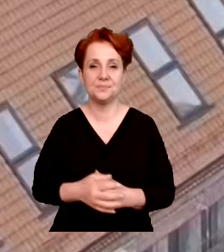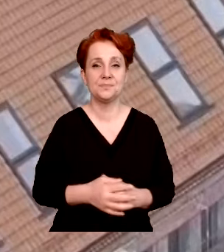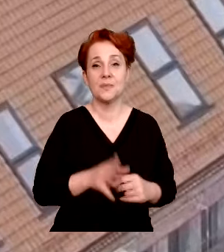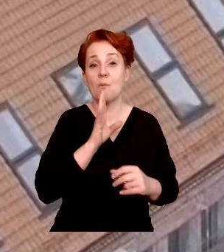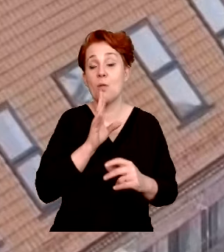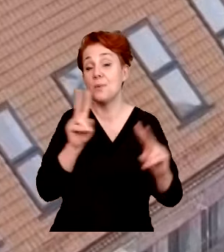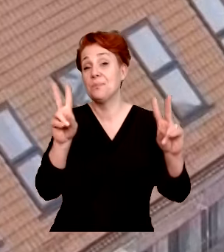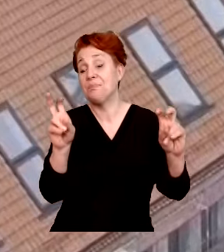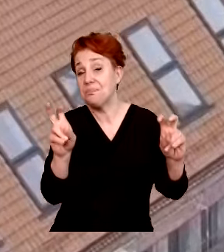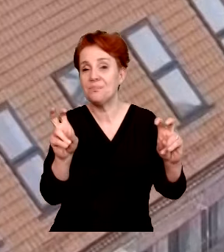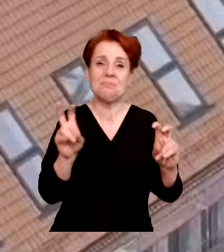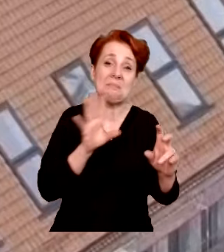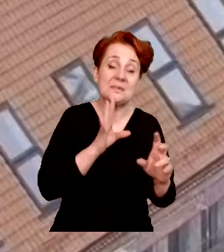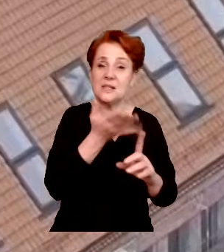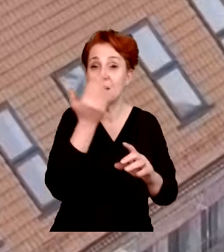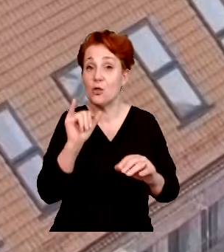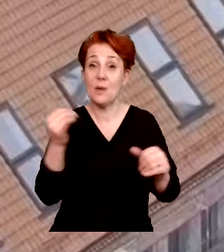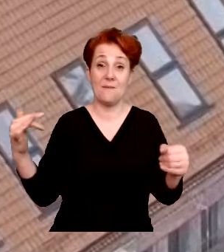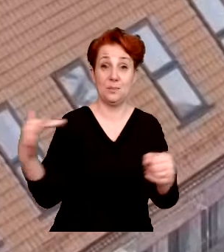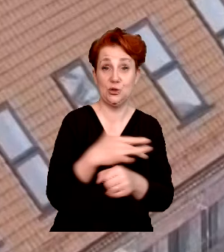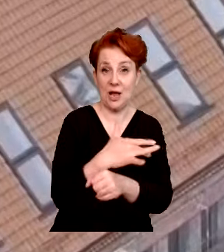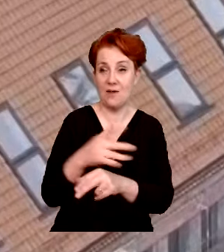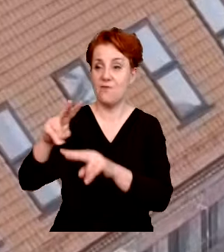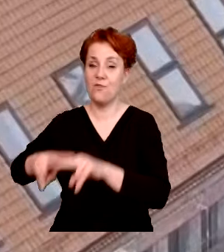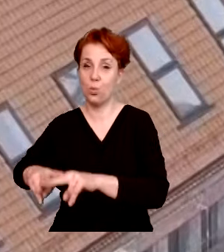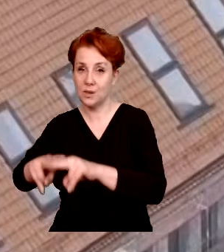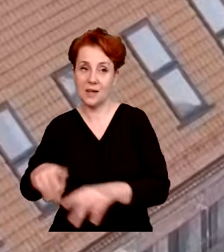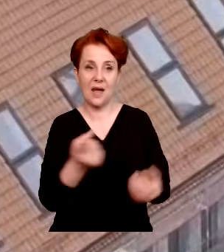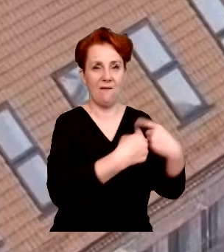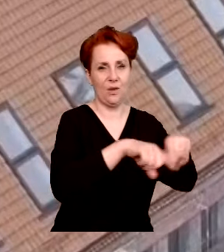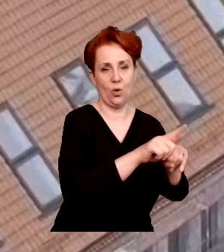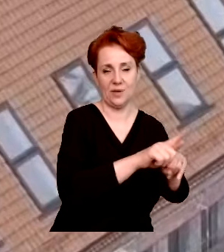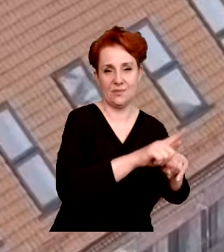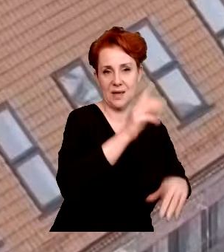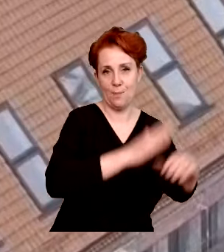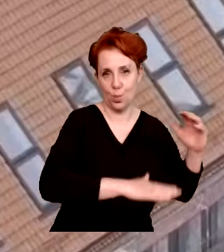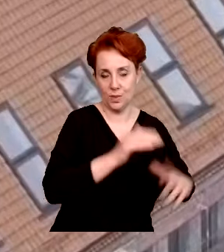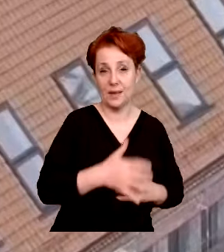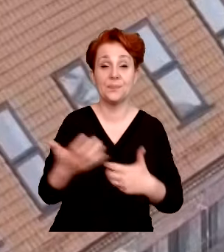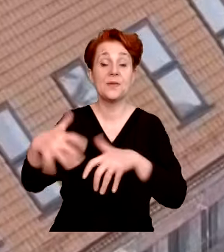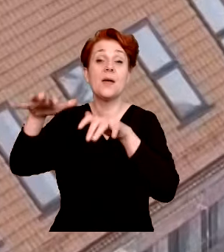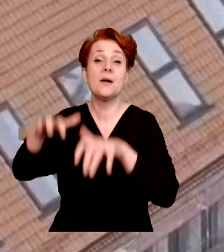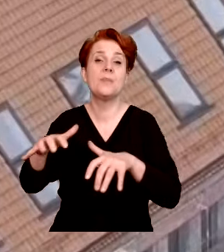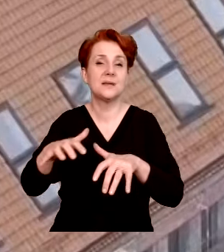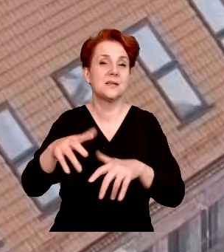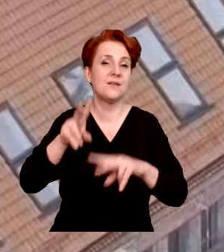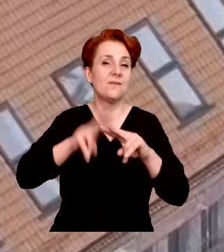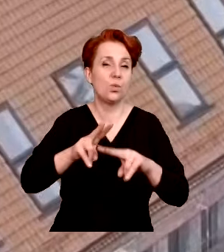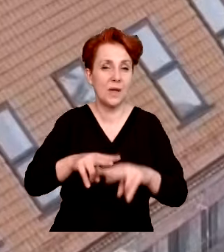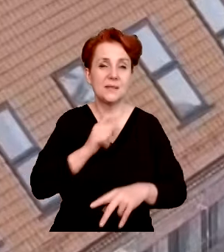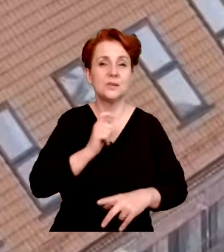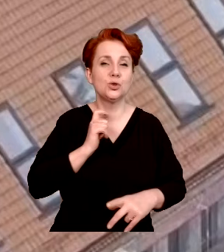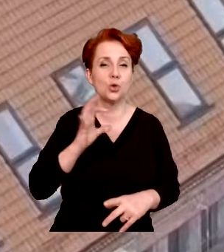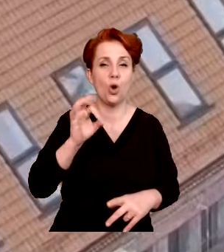przelewów pomiędzy Fundacją Profeto a generalnym wykonawcą budynku. Prezes fundacji, ksiądz Michał Olszewski,